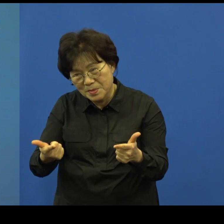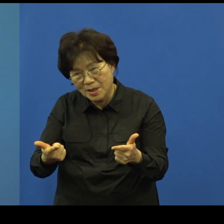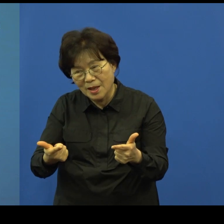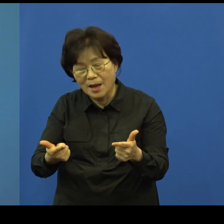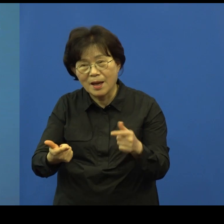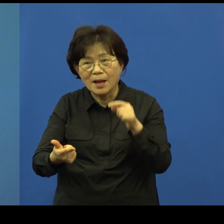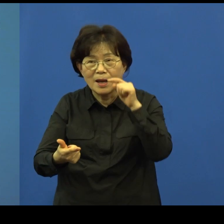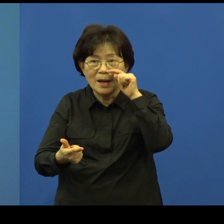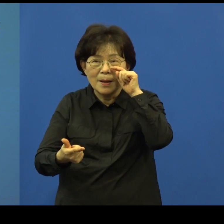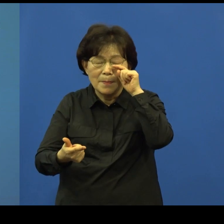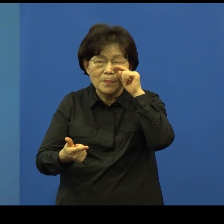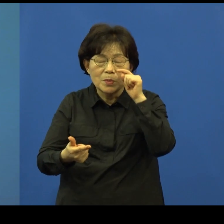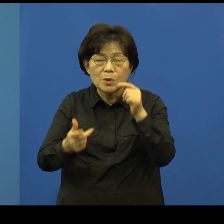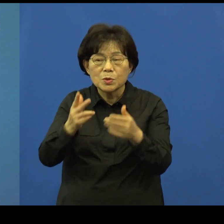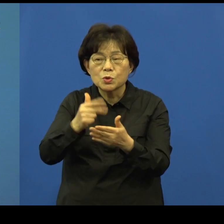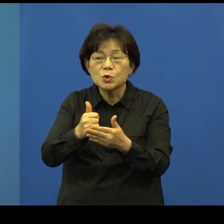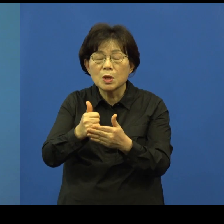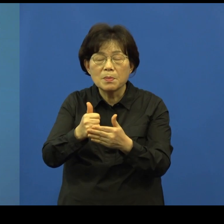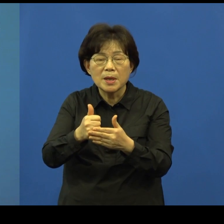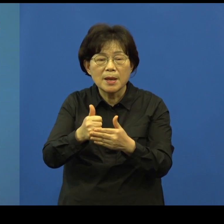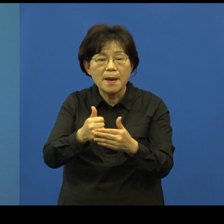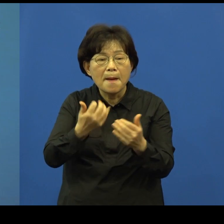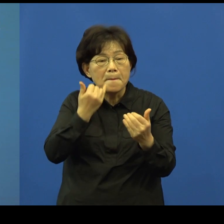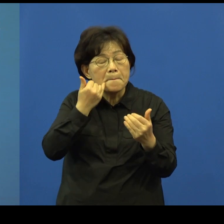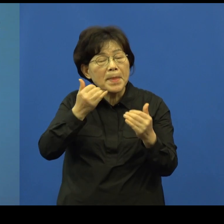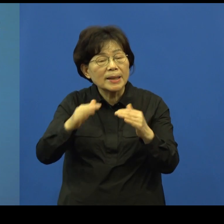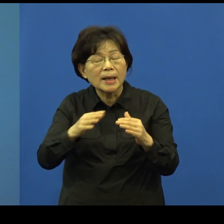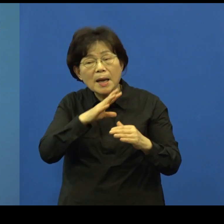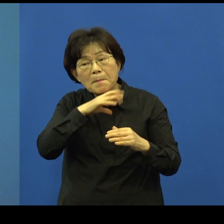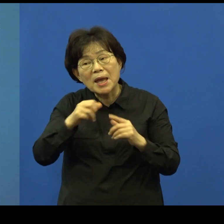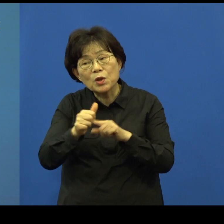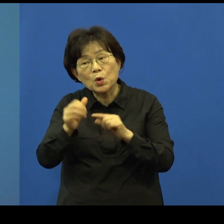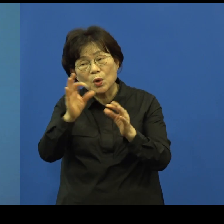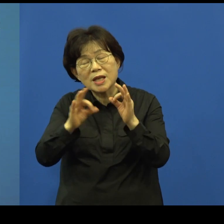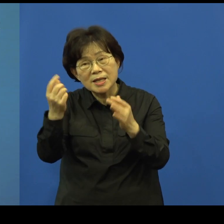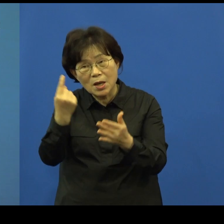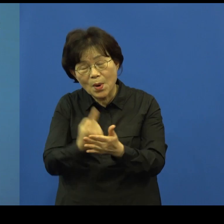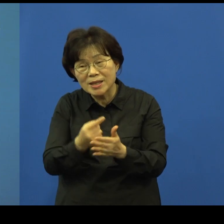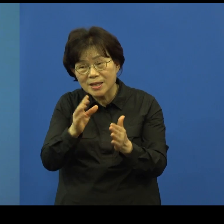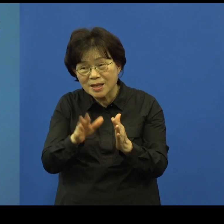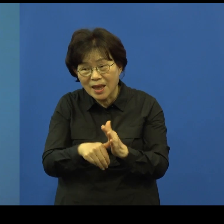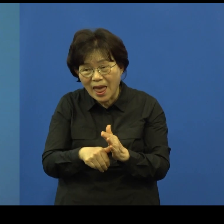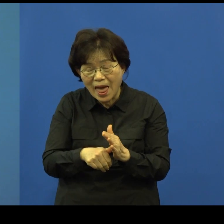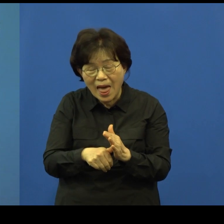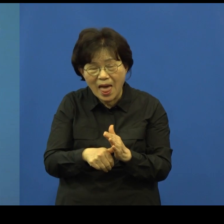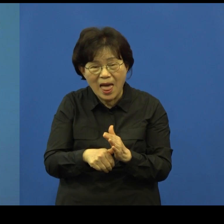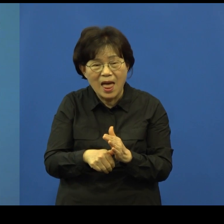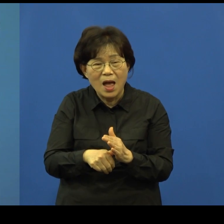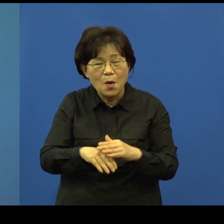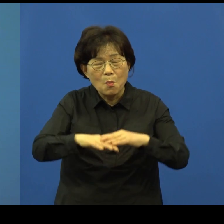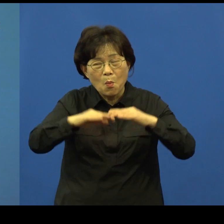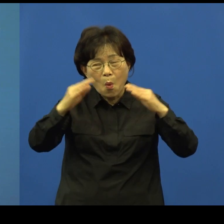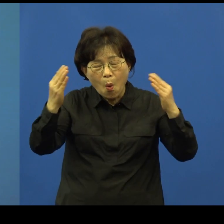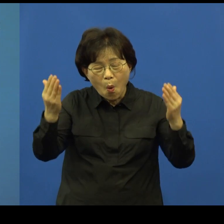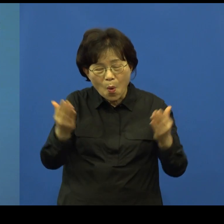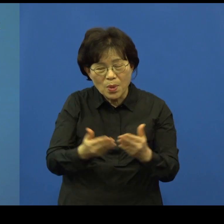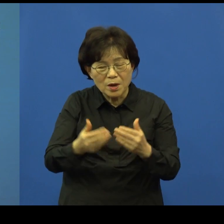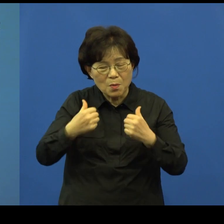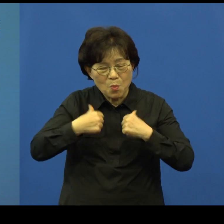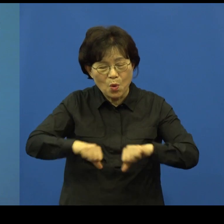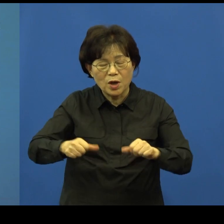여러분 디베레아 바닷가에 주님이 찾아오셨을 때 그 제자들 무슨 소망이 있습니까? 그 정도면 인간